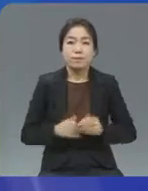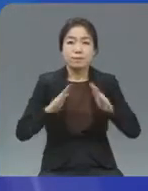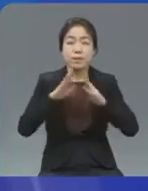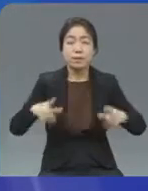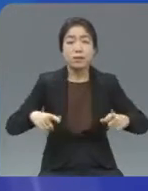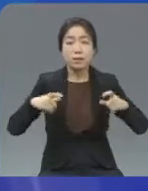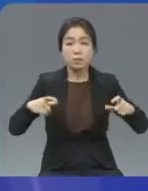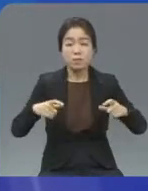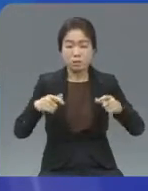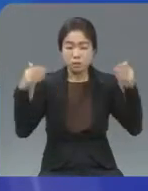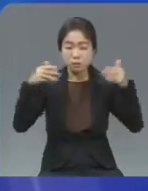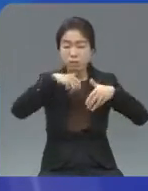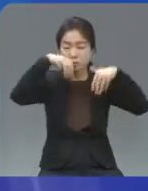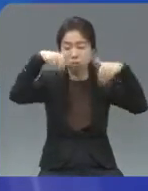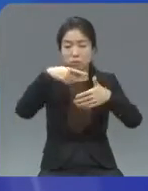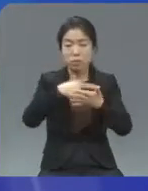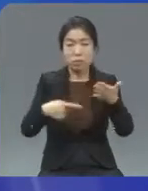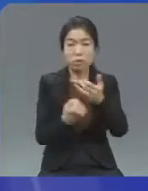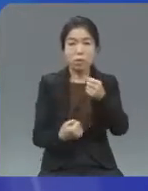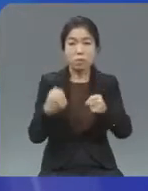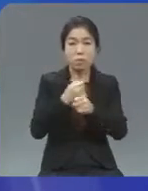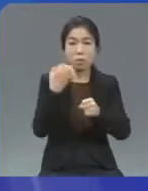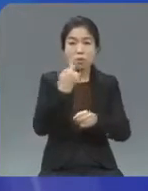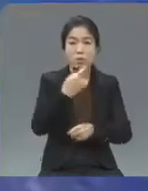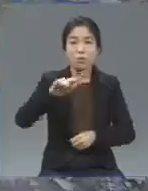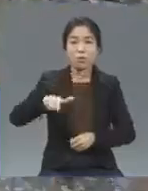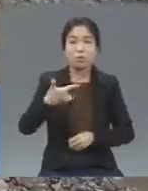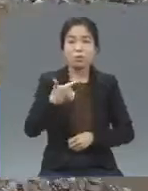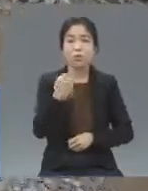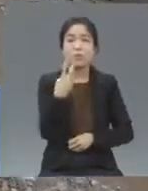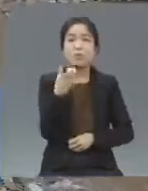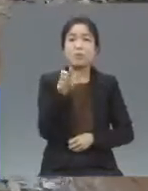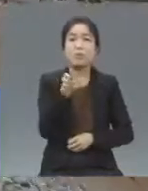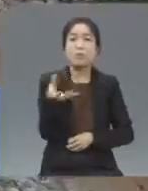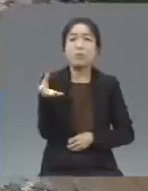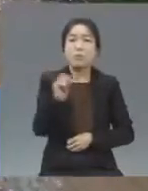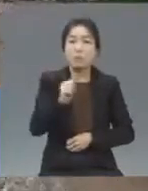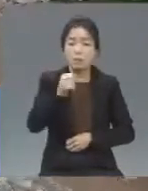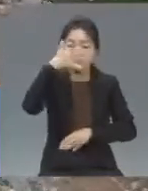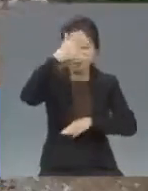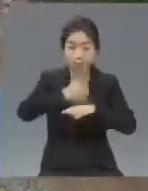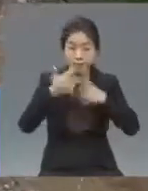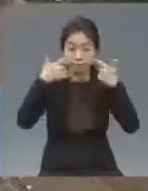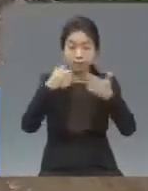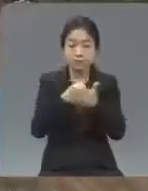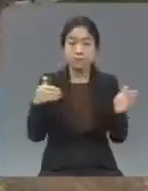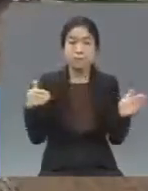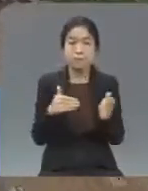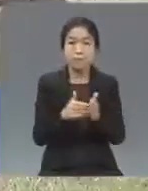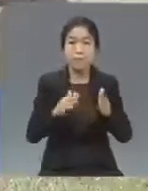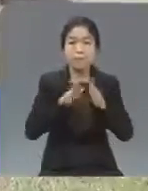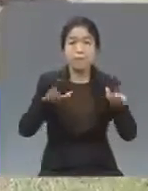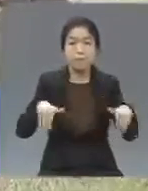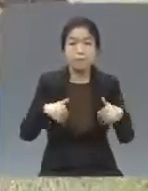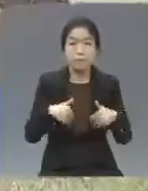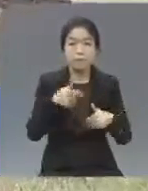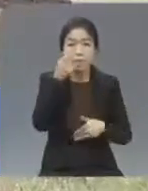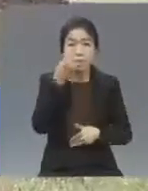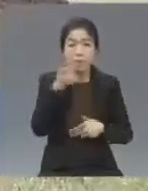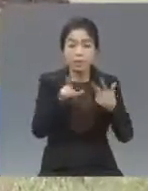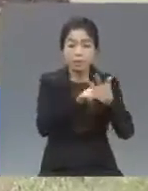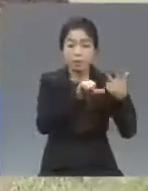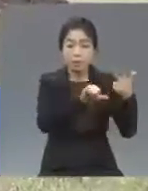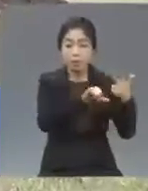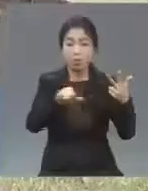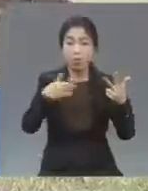전남 지역의 집중호우 피해 복구비가 1,625억 원으로 최종 확정됐습니다. 전라남도는 지난달